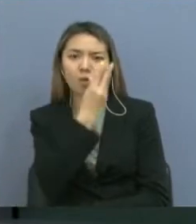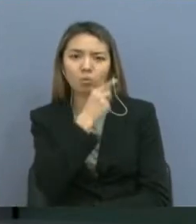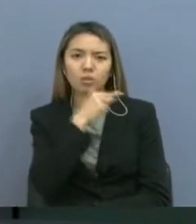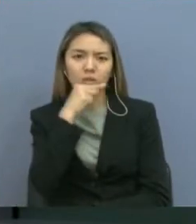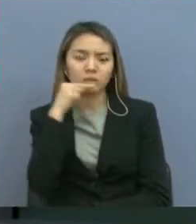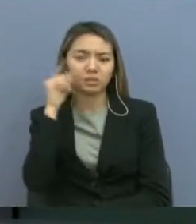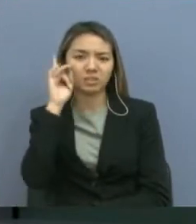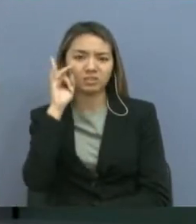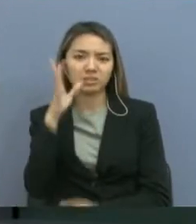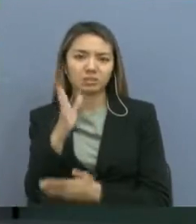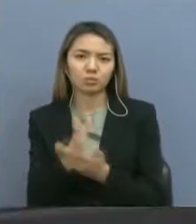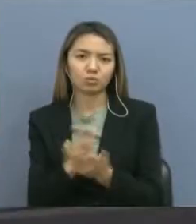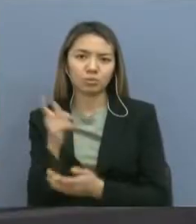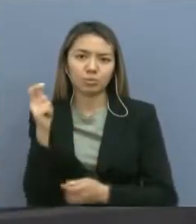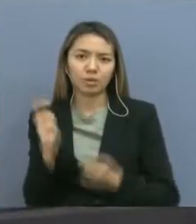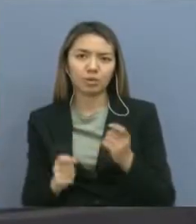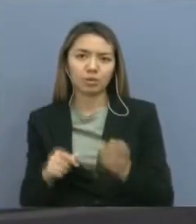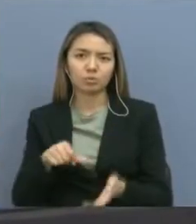көрнекті ғалымдары қатысты.